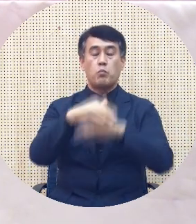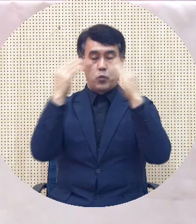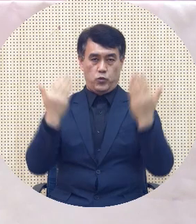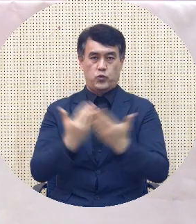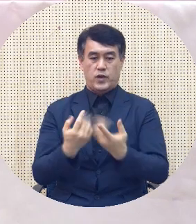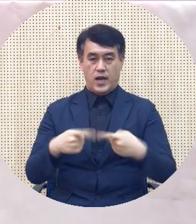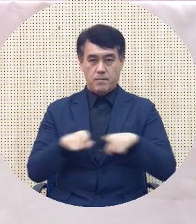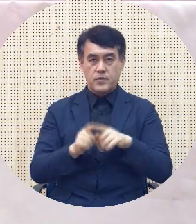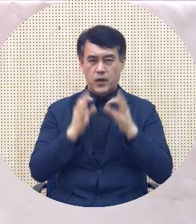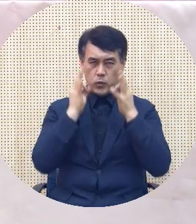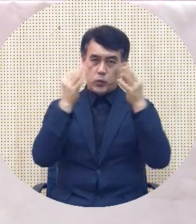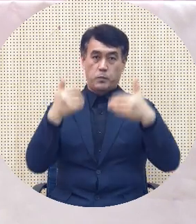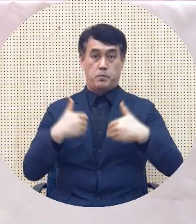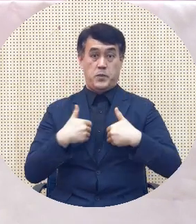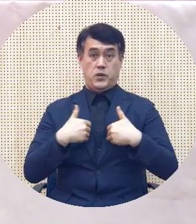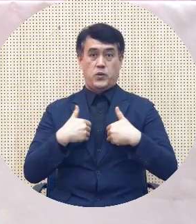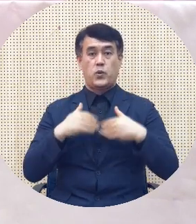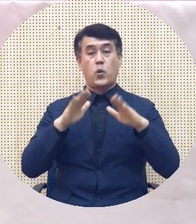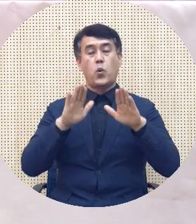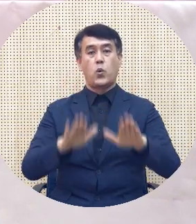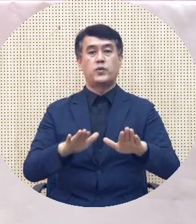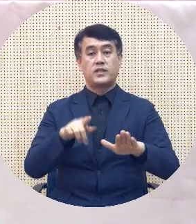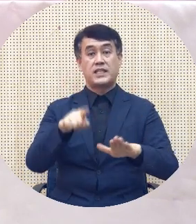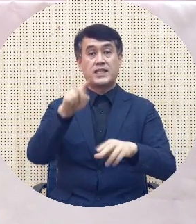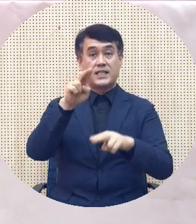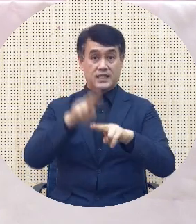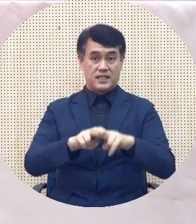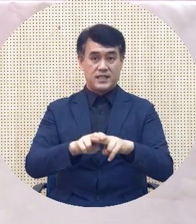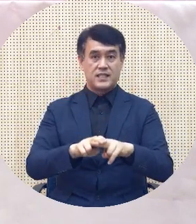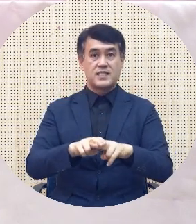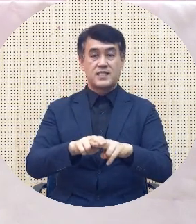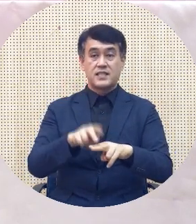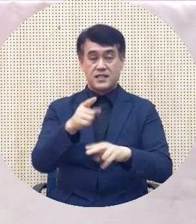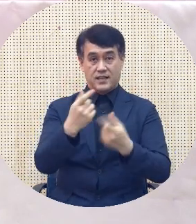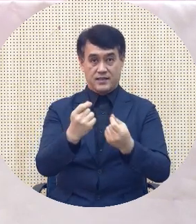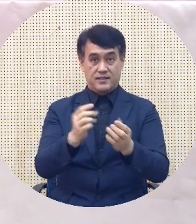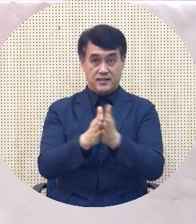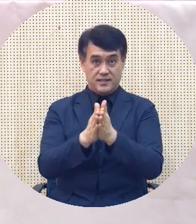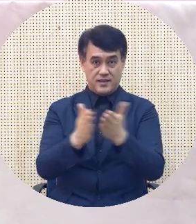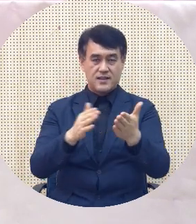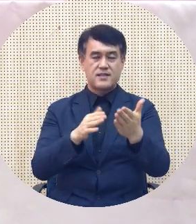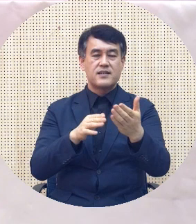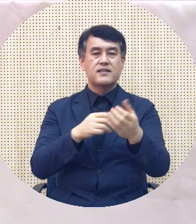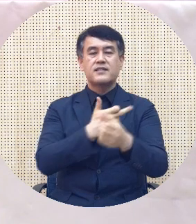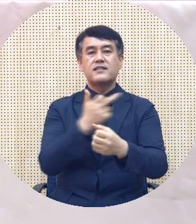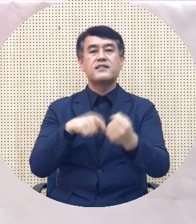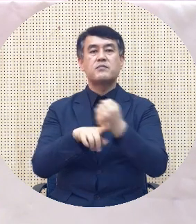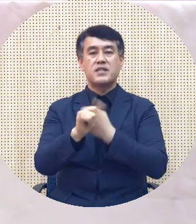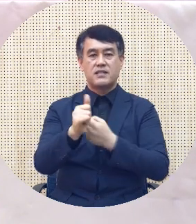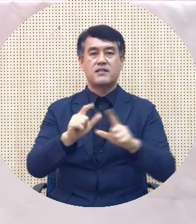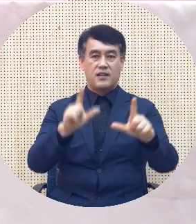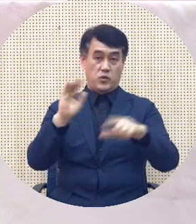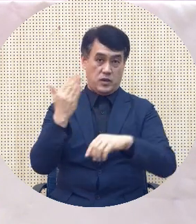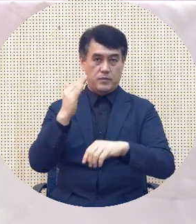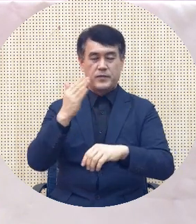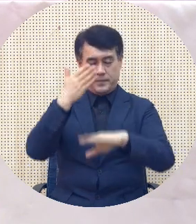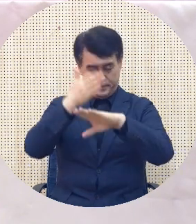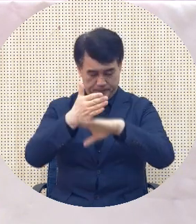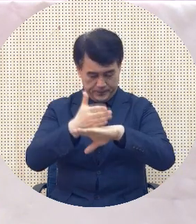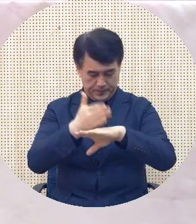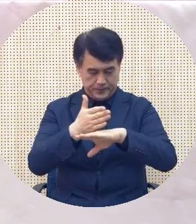함께 노력해야 합니다. 오늘 이 자리가 그러한 변화로 나아가는 의미 있는 큰 발걸음이 되기를 바랍니다.